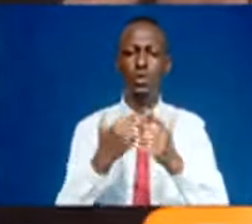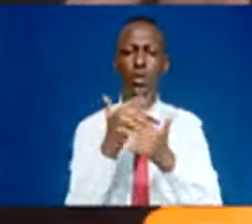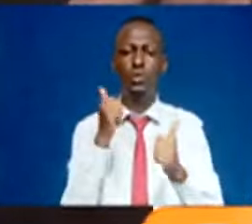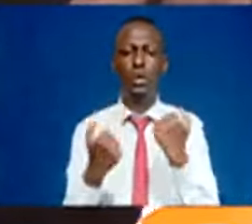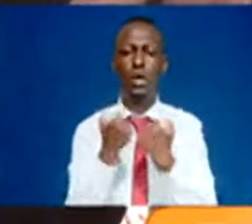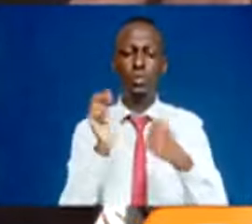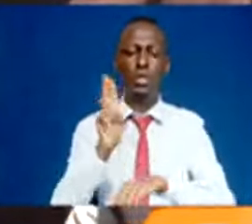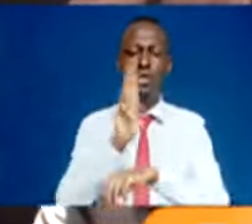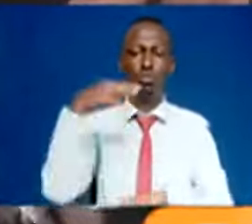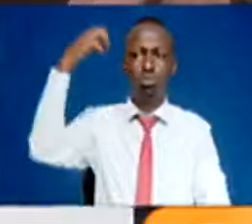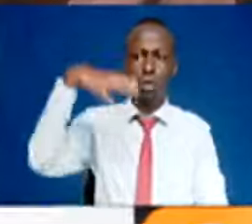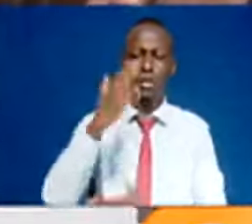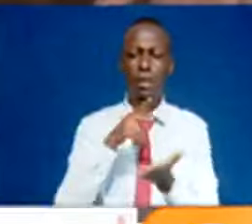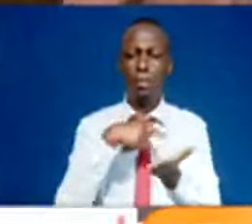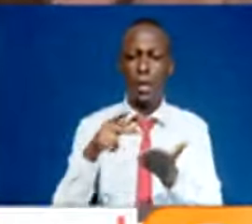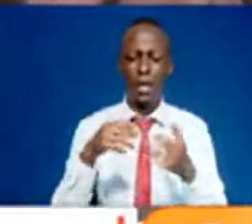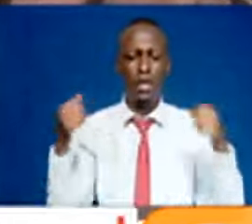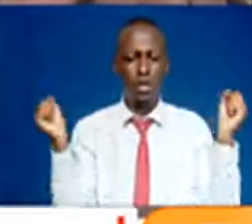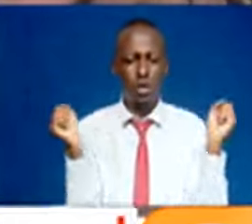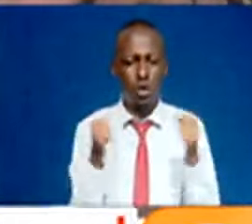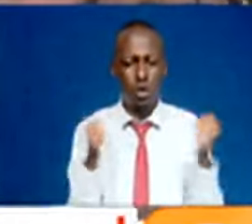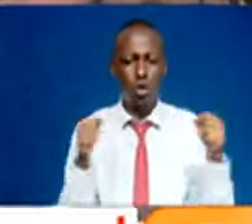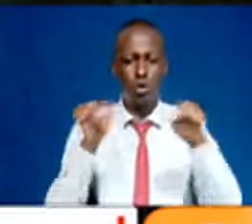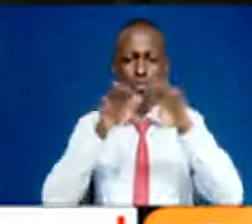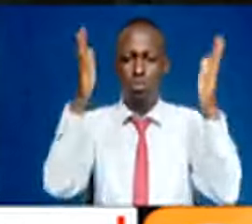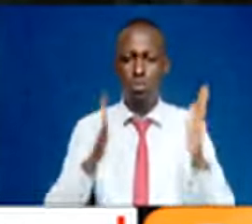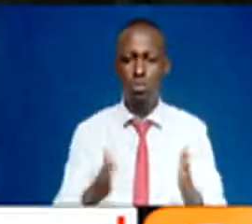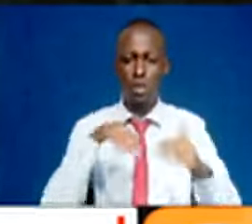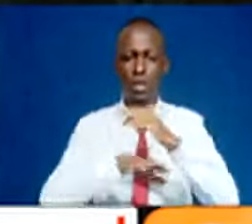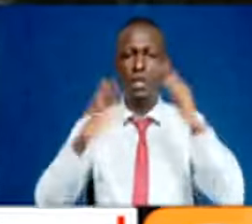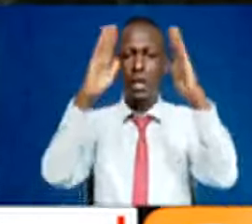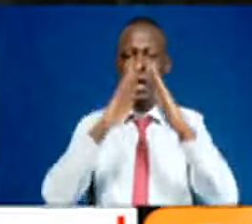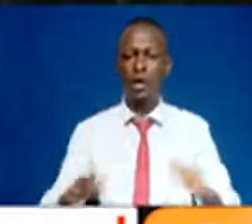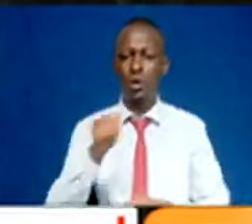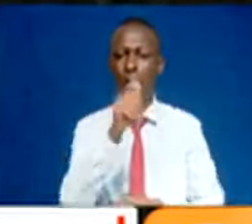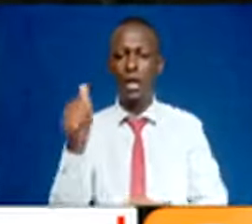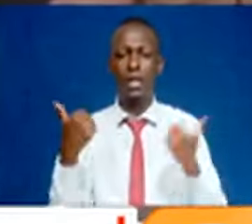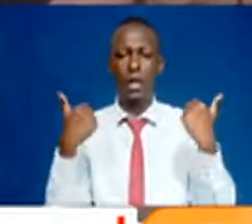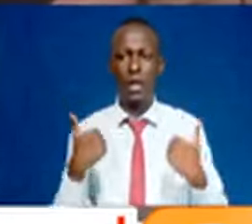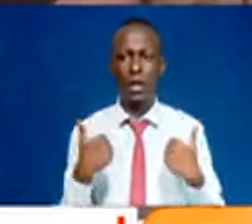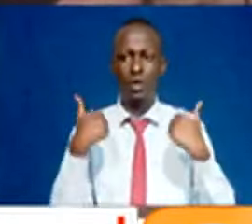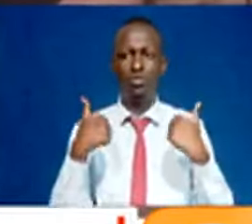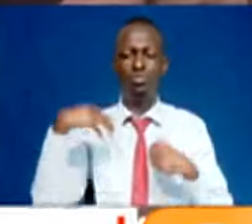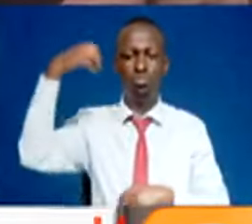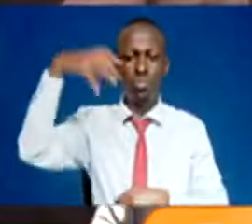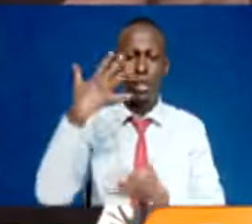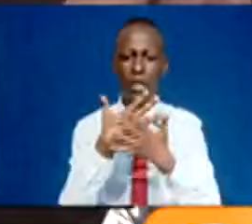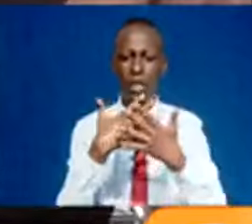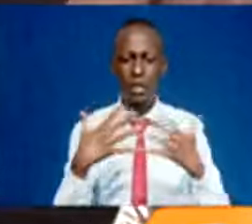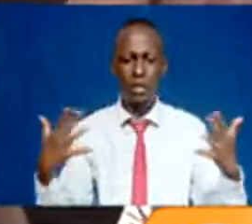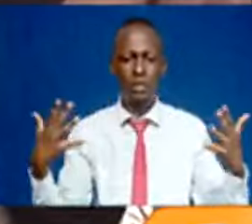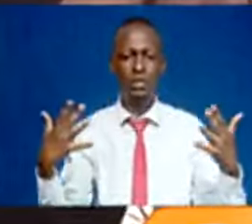tulinunua mafriji kwa nyumba na kuna wengine ambao tuko na madispenser kwa sababu ya kuku na wakati vitu vingine kama kwa